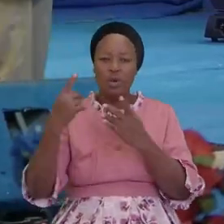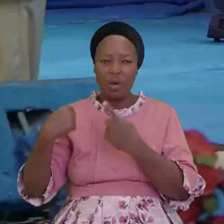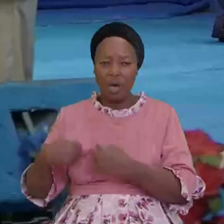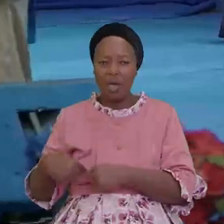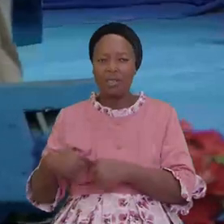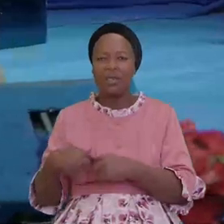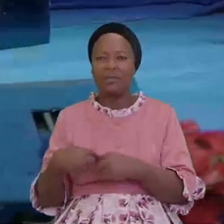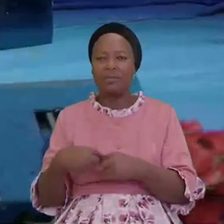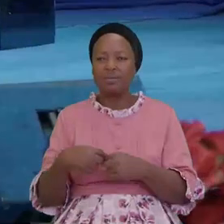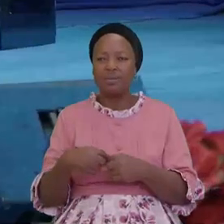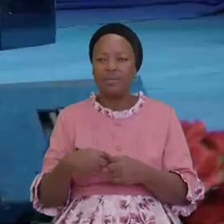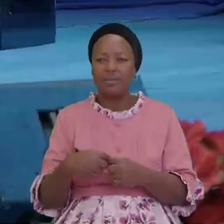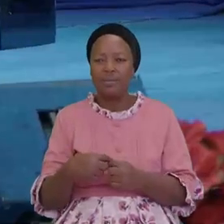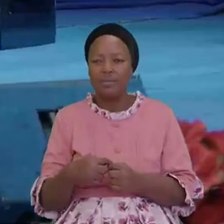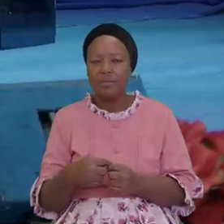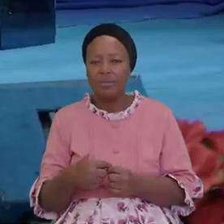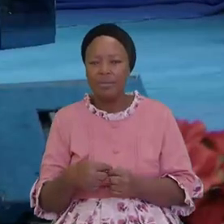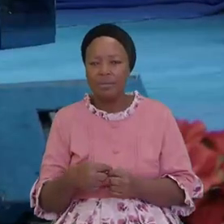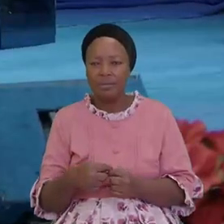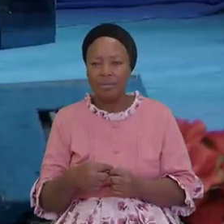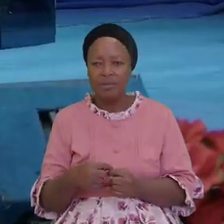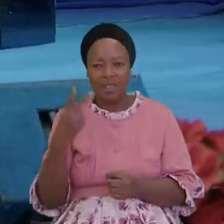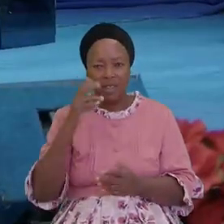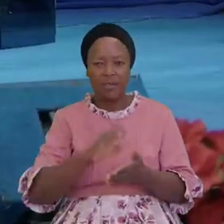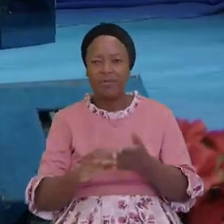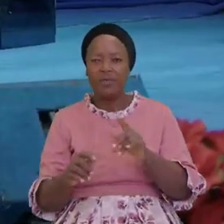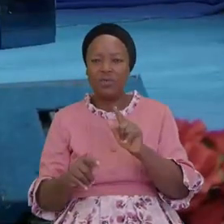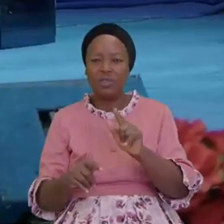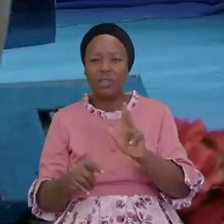et mets dans ton cœur ses paroles.